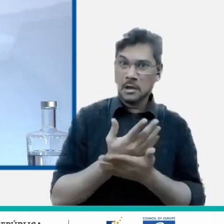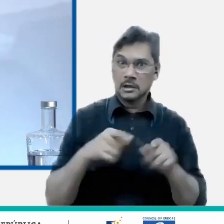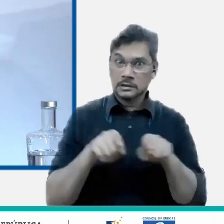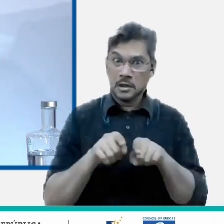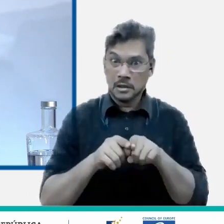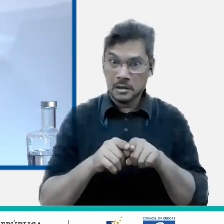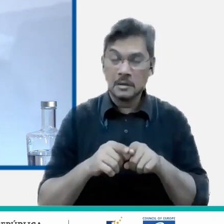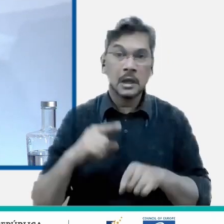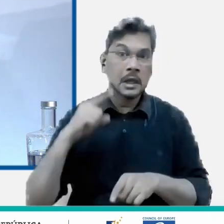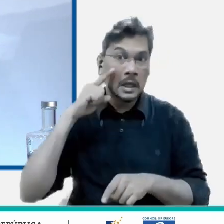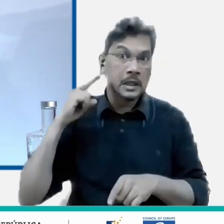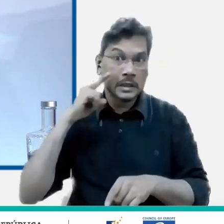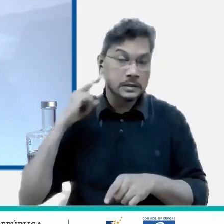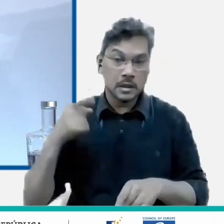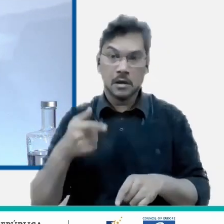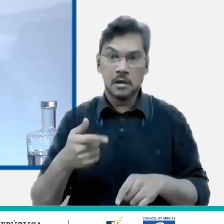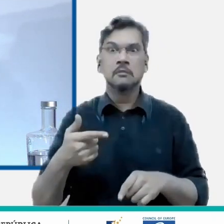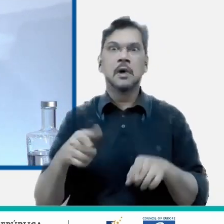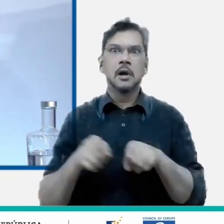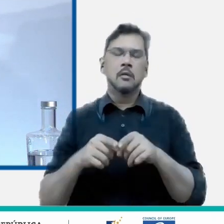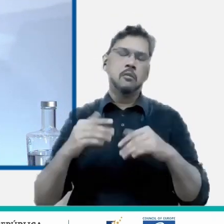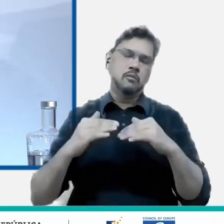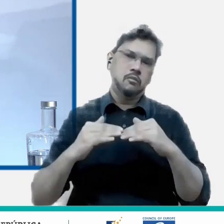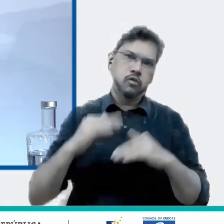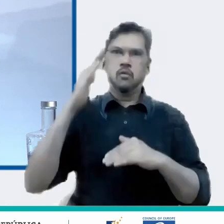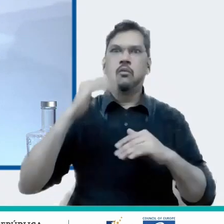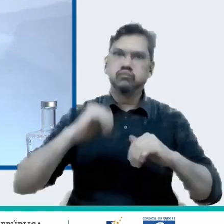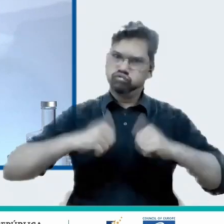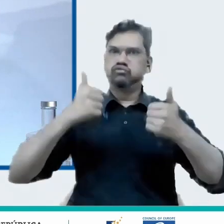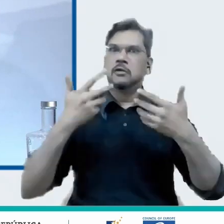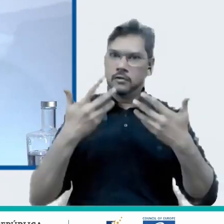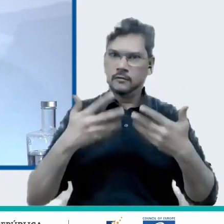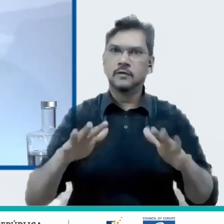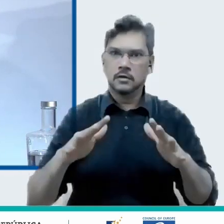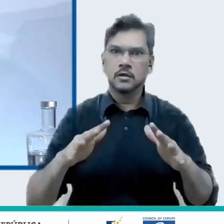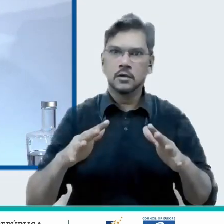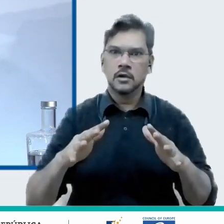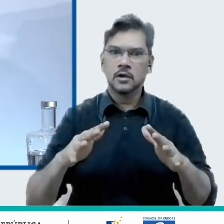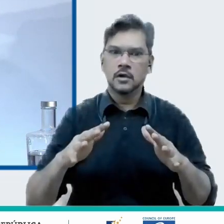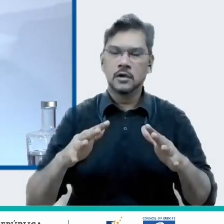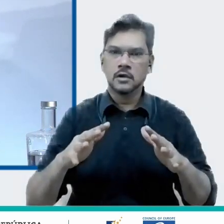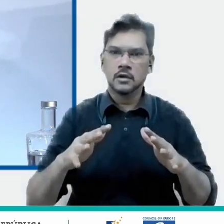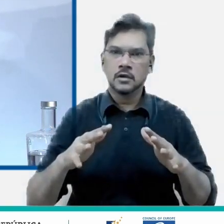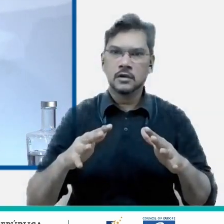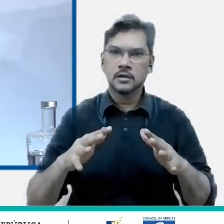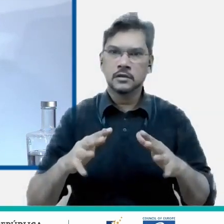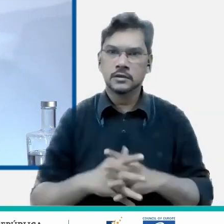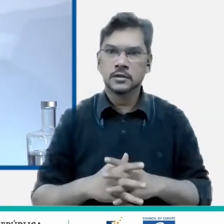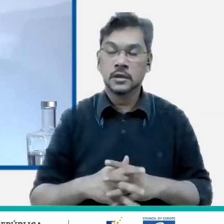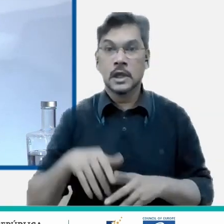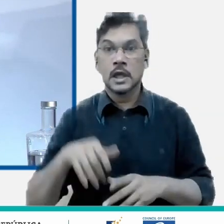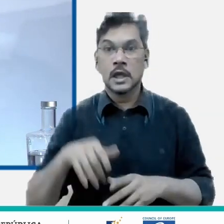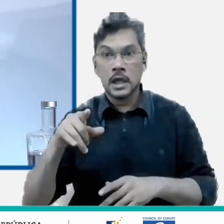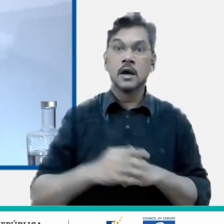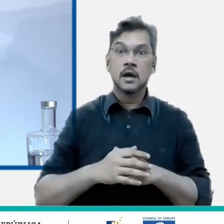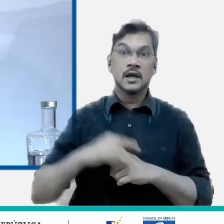здесь, господин Укаш, мы смогли реализовать очень хороший план снижения риска бедствий для местного сообщества и сделать